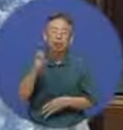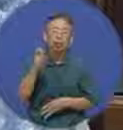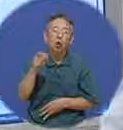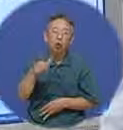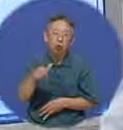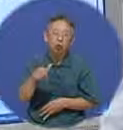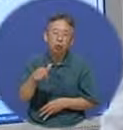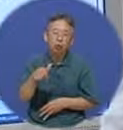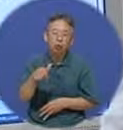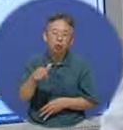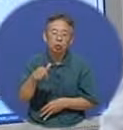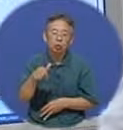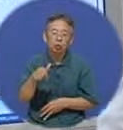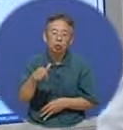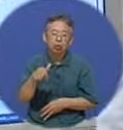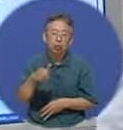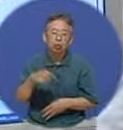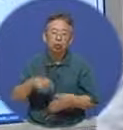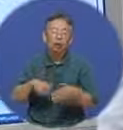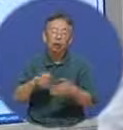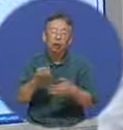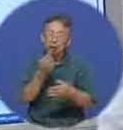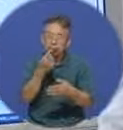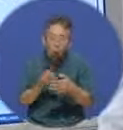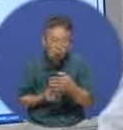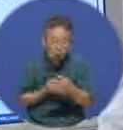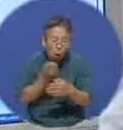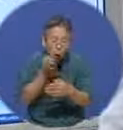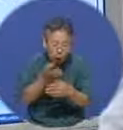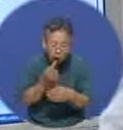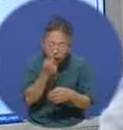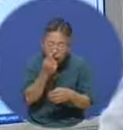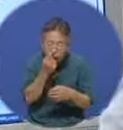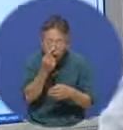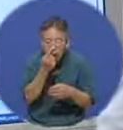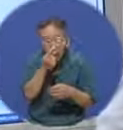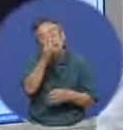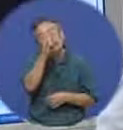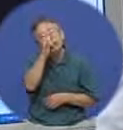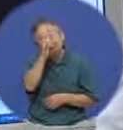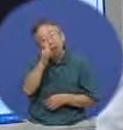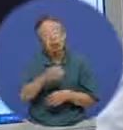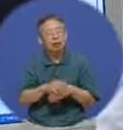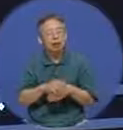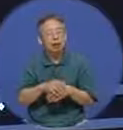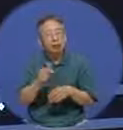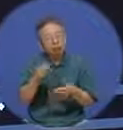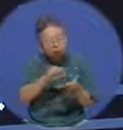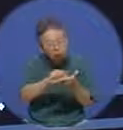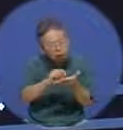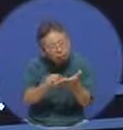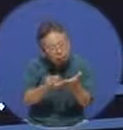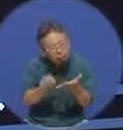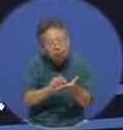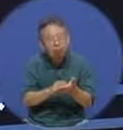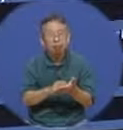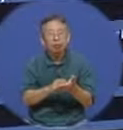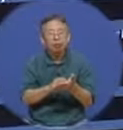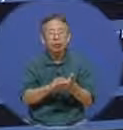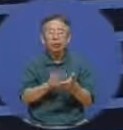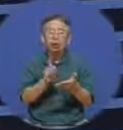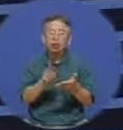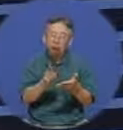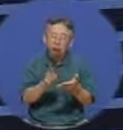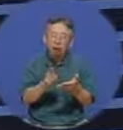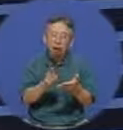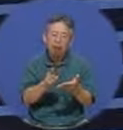自分がその誇る私はこうなのよねっていう、 自慢ですね、 こうね、 はい、 でその中にね、それ自